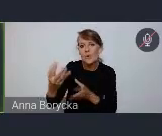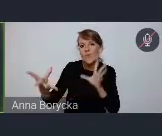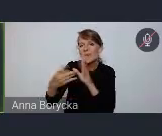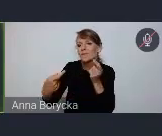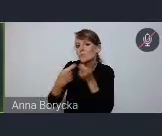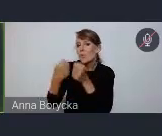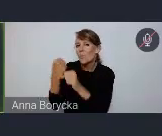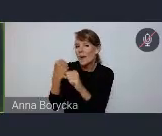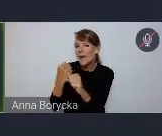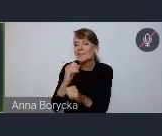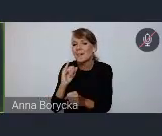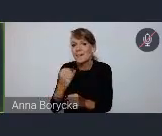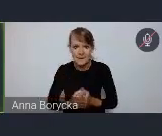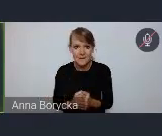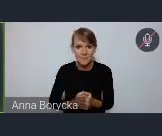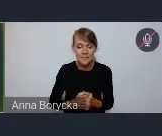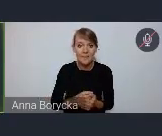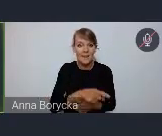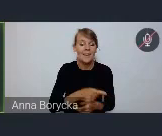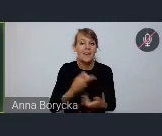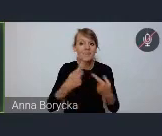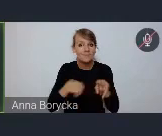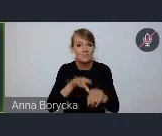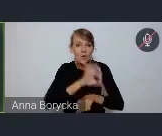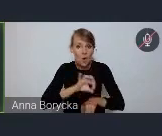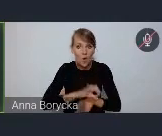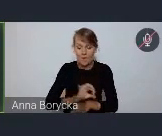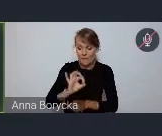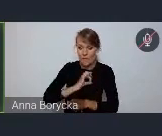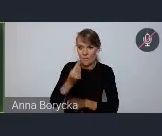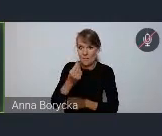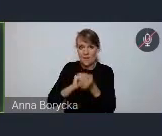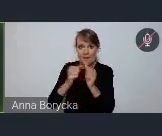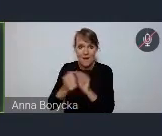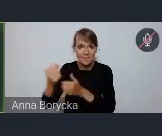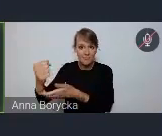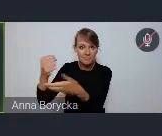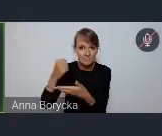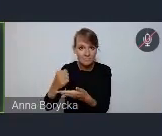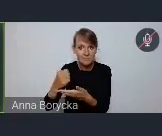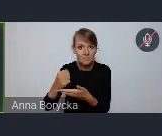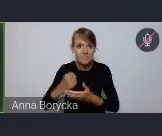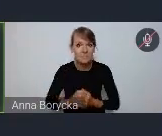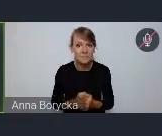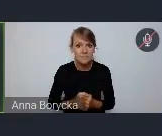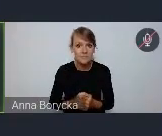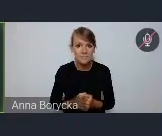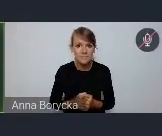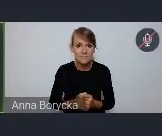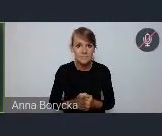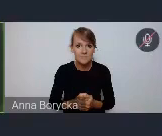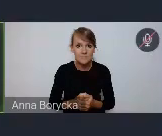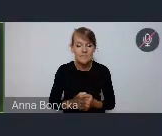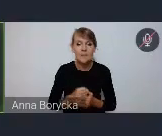Realizacja projektów z własnych środków czy ze środków zewnętrznych wymaga stałej współpracy z wydziałem finansowym, bo